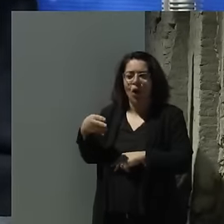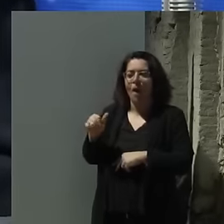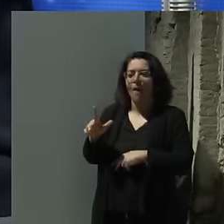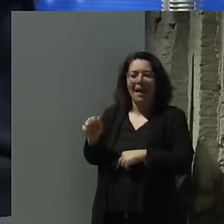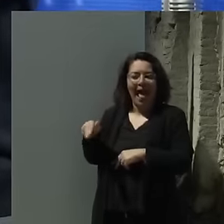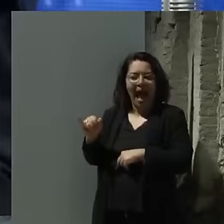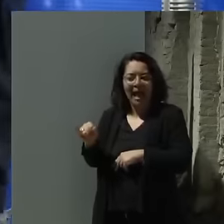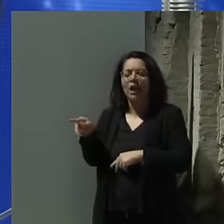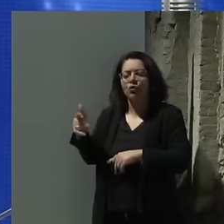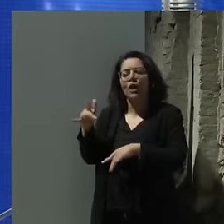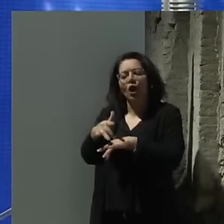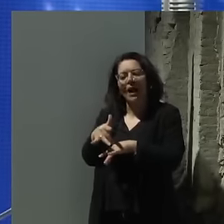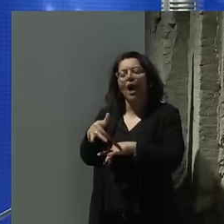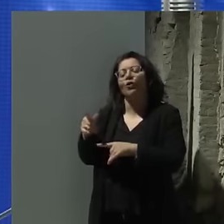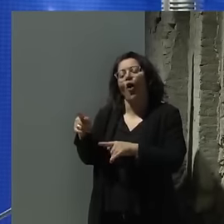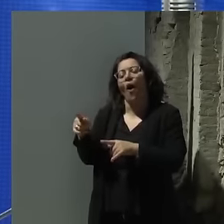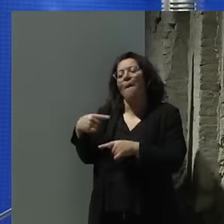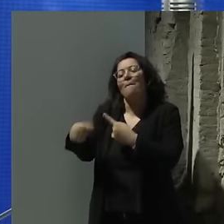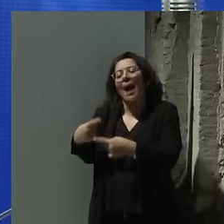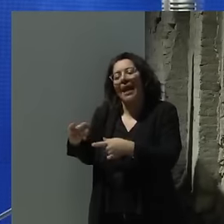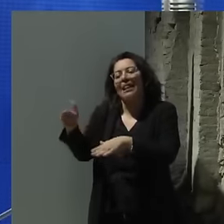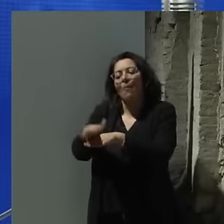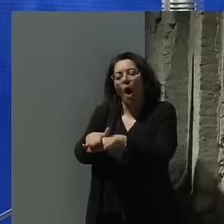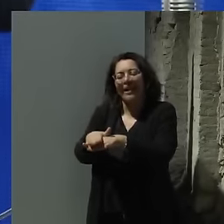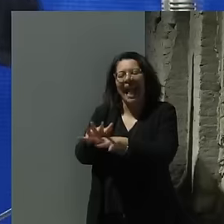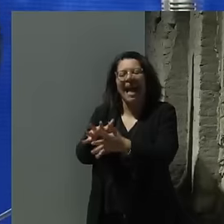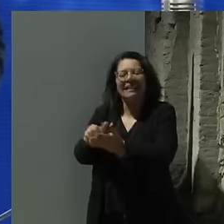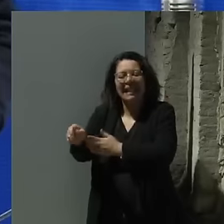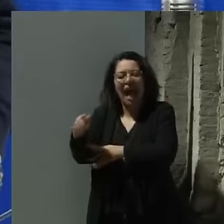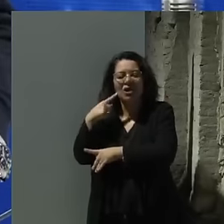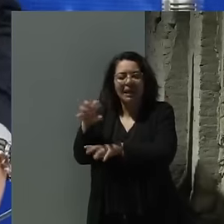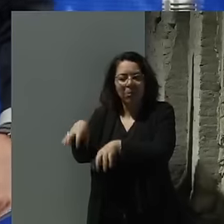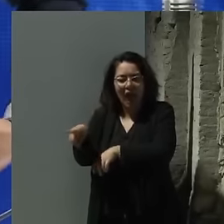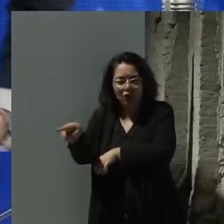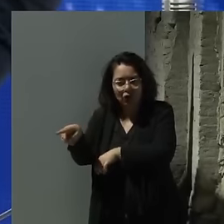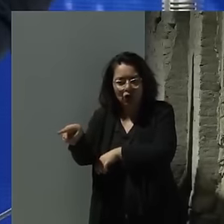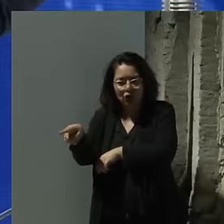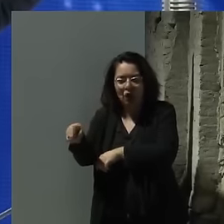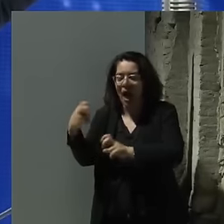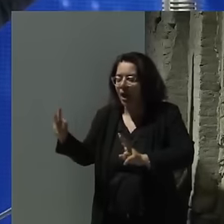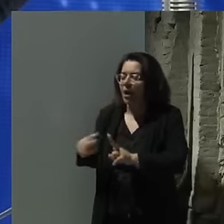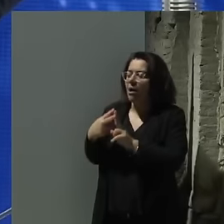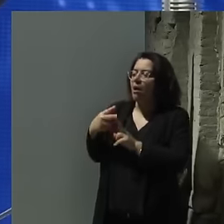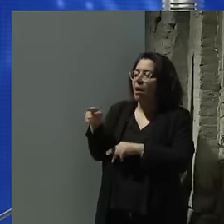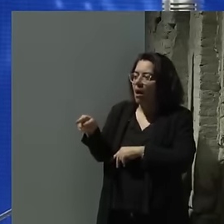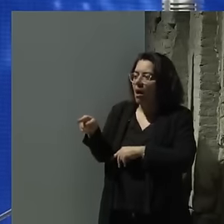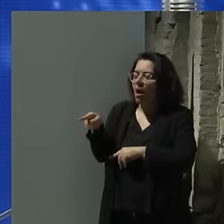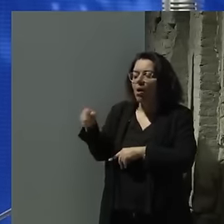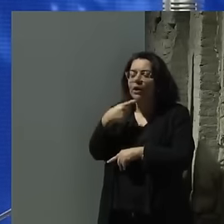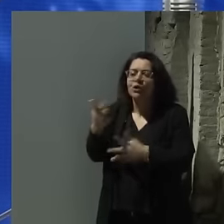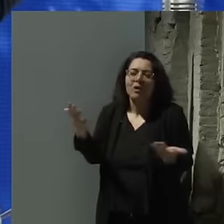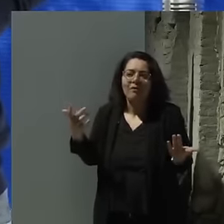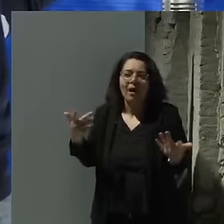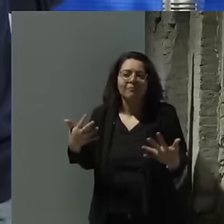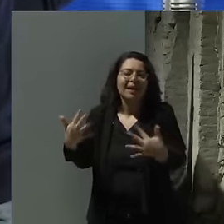strage di Piazza della Loggia a Brescia, e quest'uomo mi ha stravolto la vita, perché io l'ho ascoltato la prima volta che si responsabilizzava su quello che